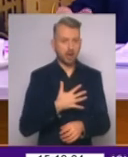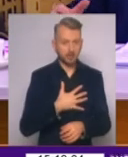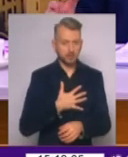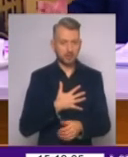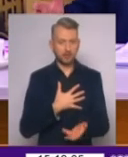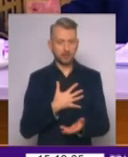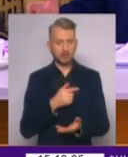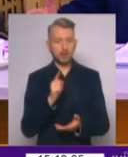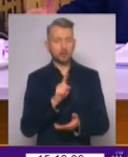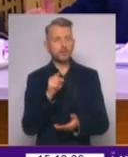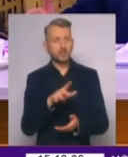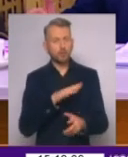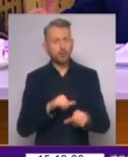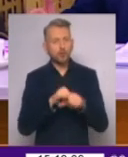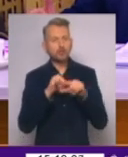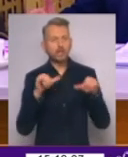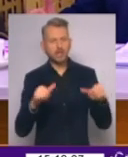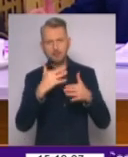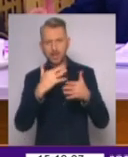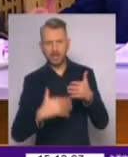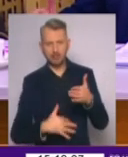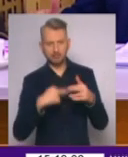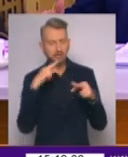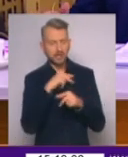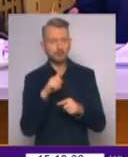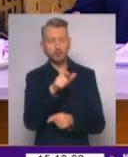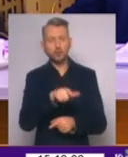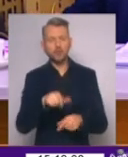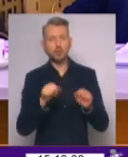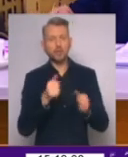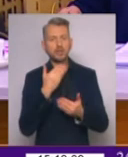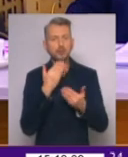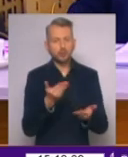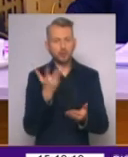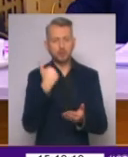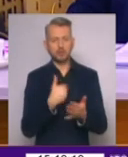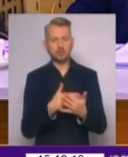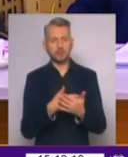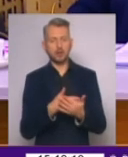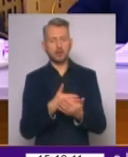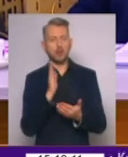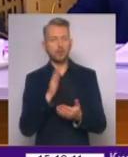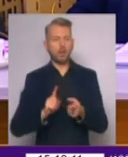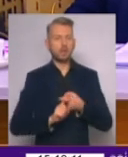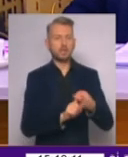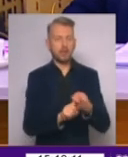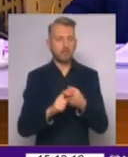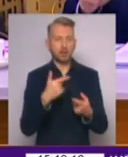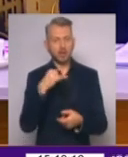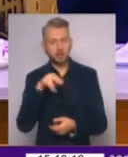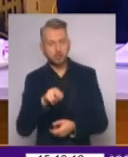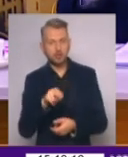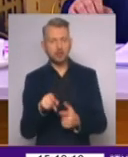ж таки розширений цей перелік ліків, щоб люди могли звернутися, коли у нас, наприклад, будуть епідемії. Грипу, чи коли у